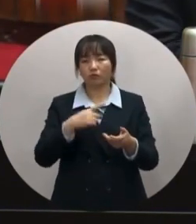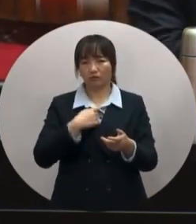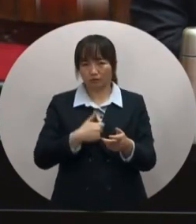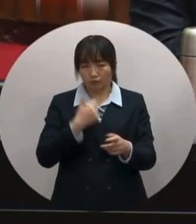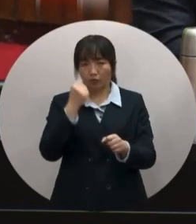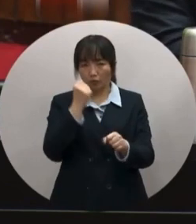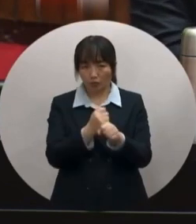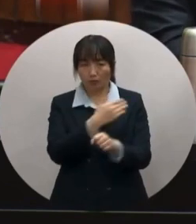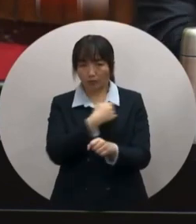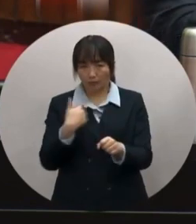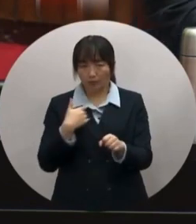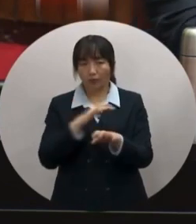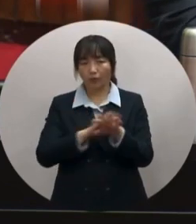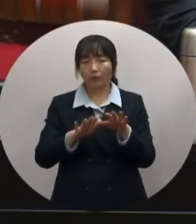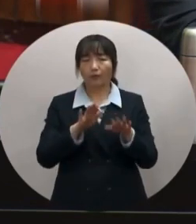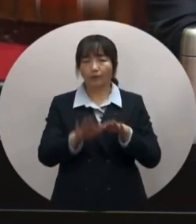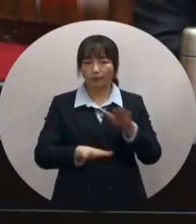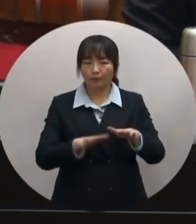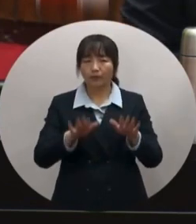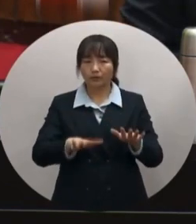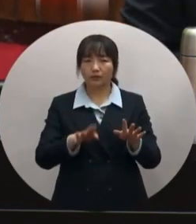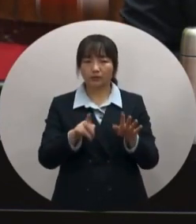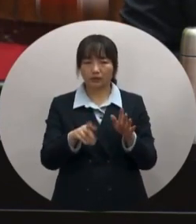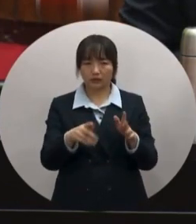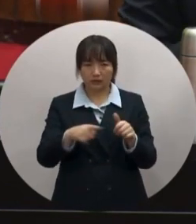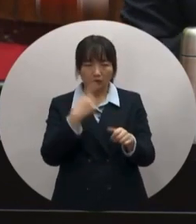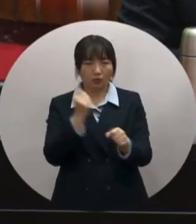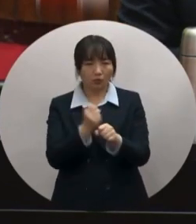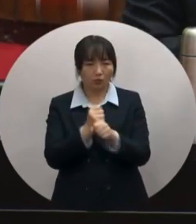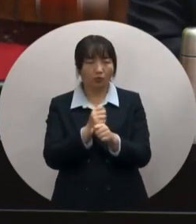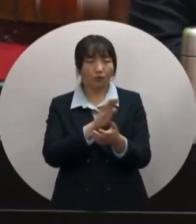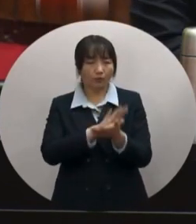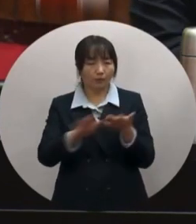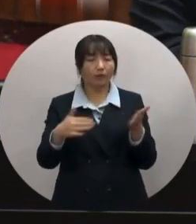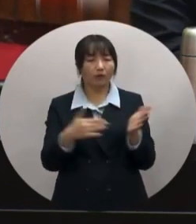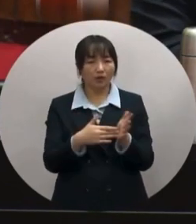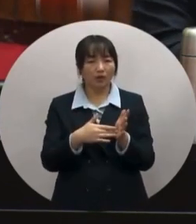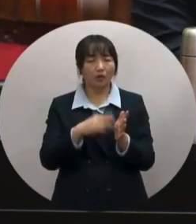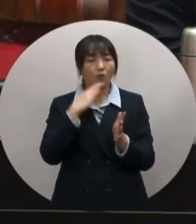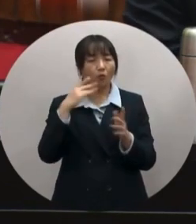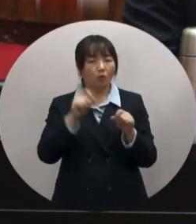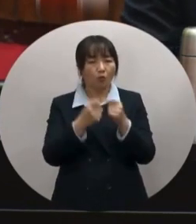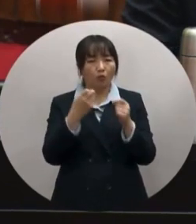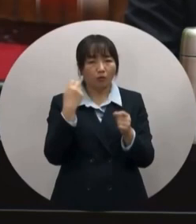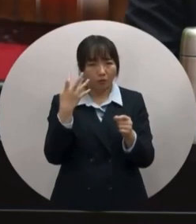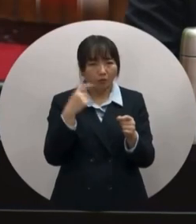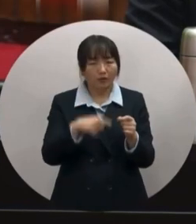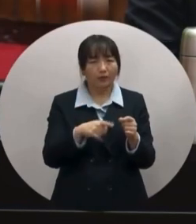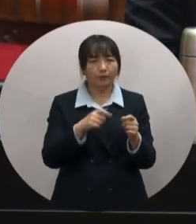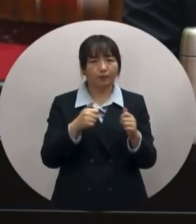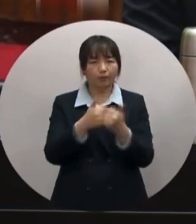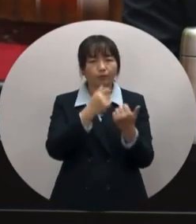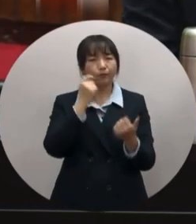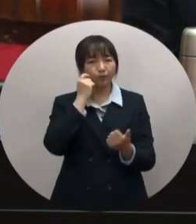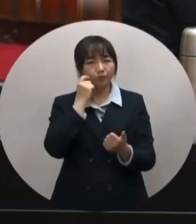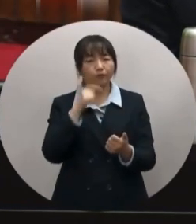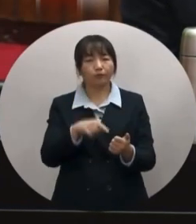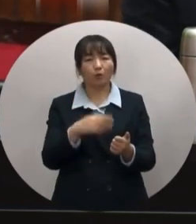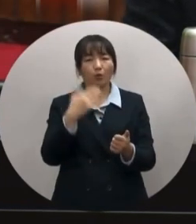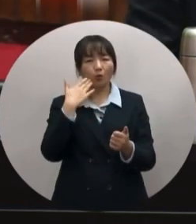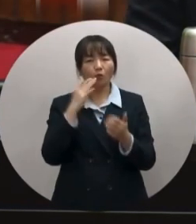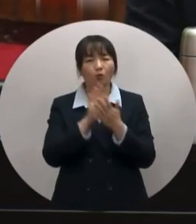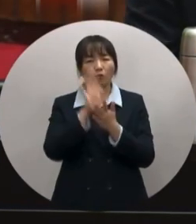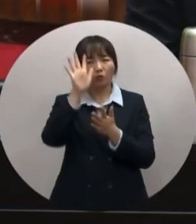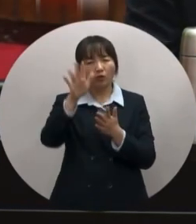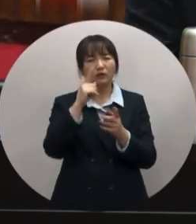實在在再一步一步把現在的事情做好這個要突破這些是最困難的那你講